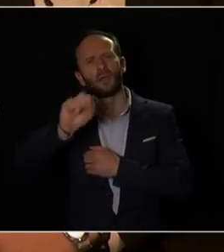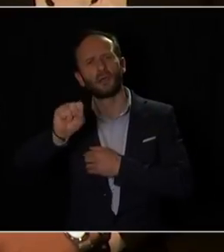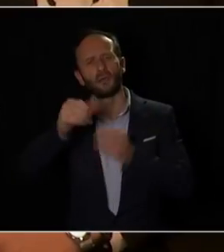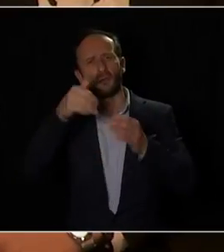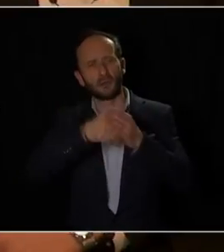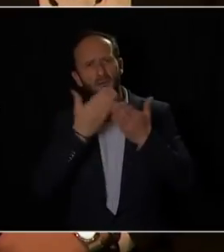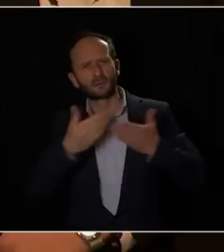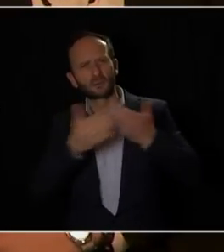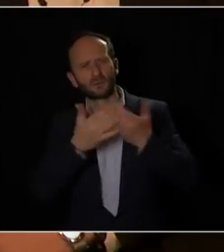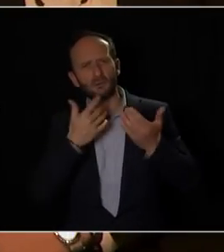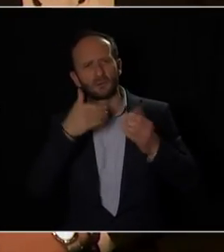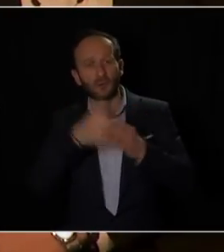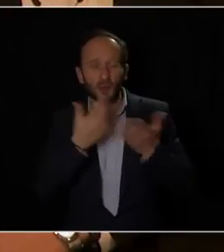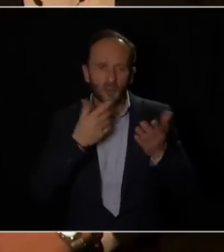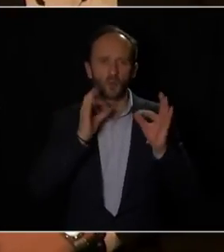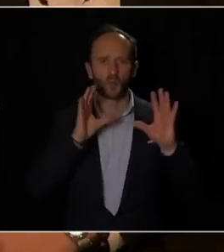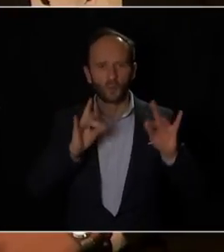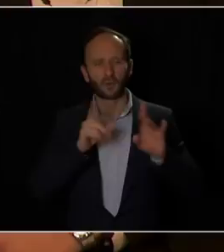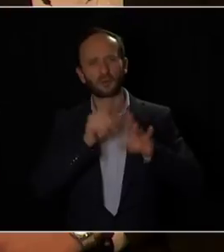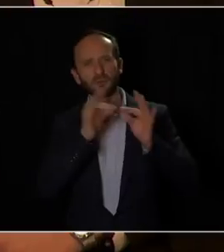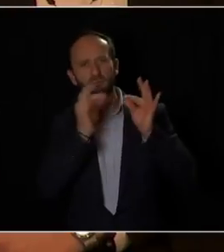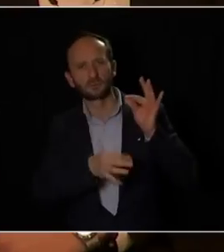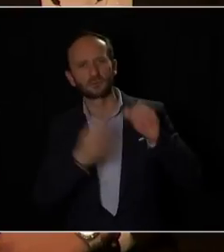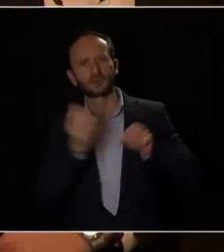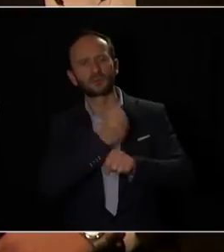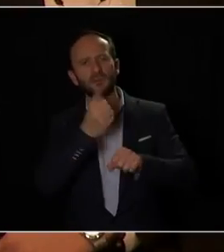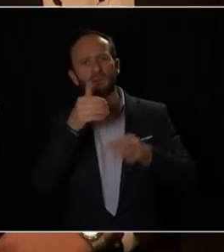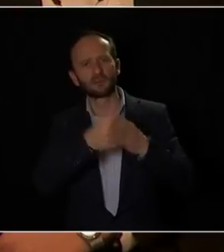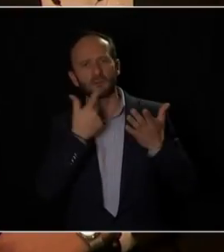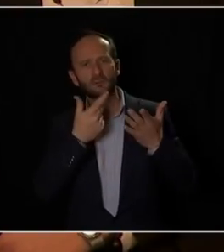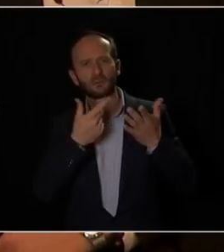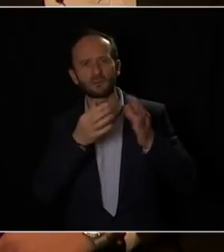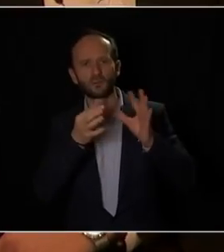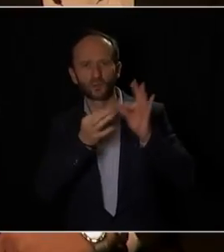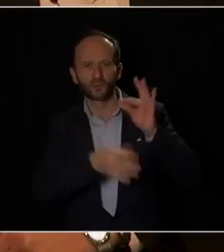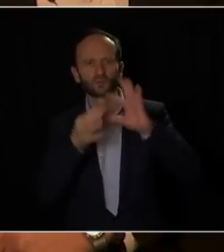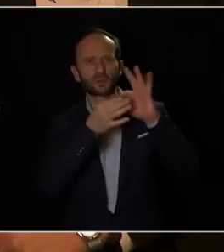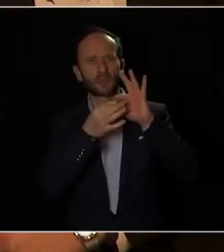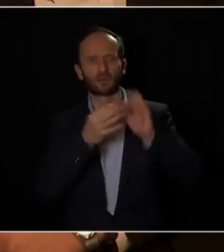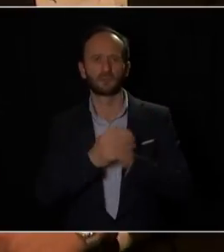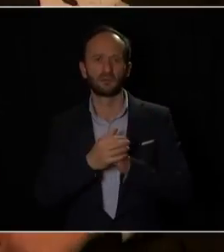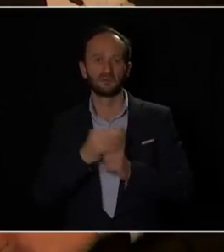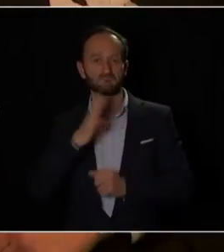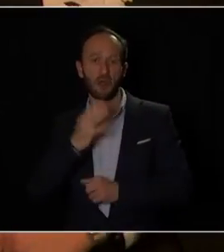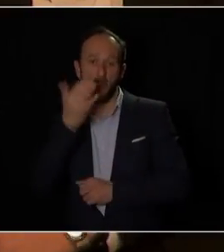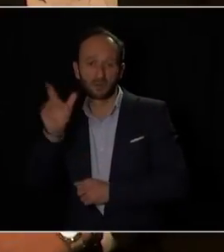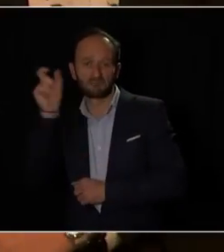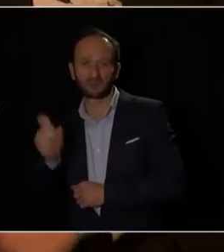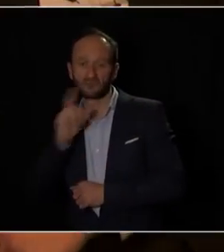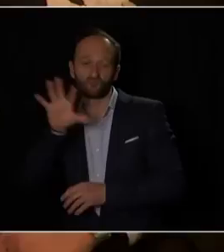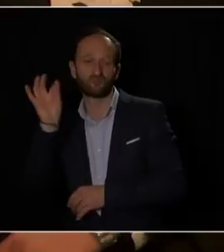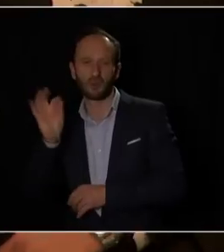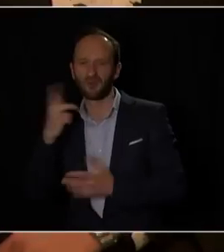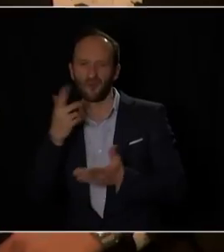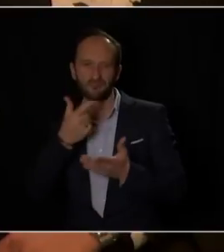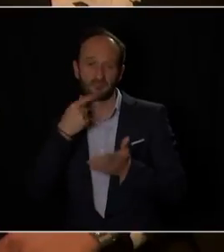a enfin pu trouver une issue solidaire, certains ont fait le choix, je le regrette, de jouer le jeu de la peur, de